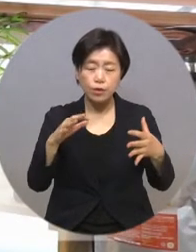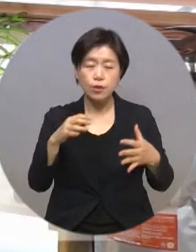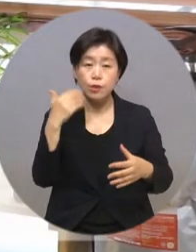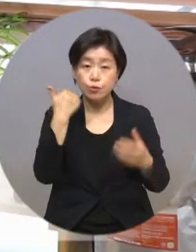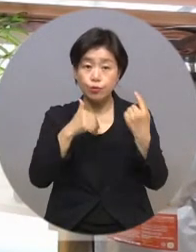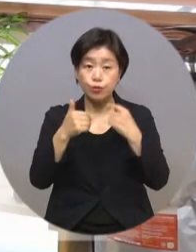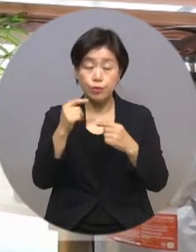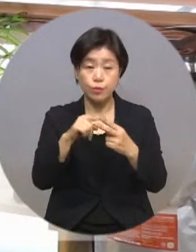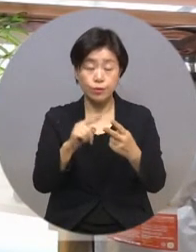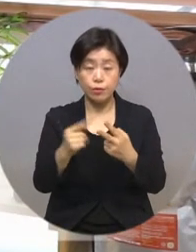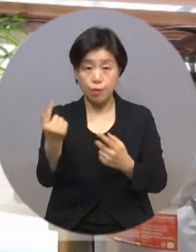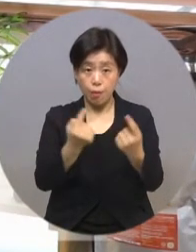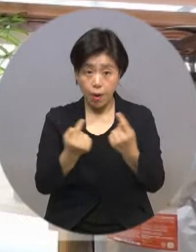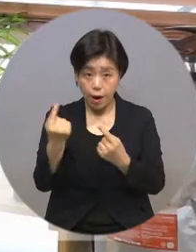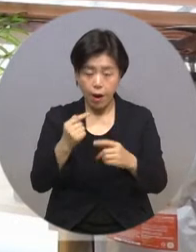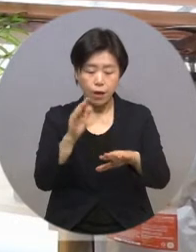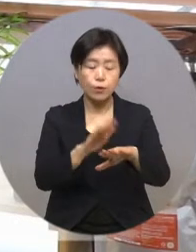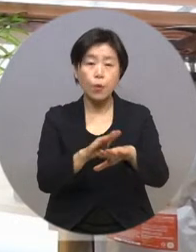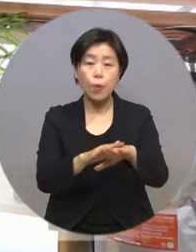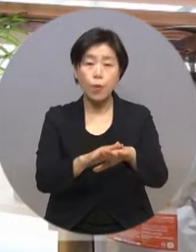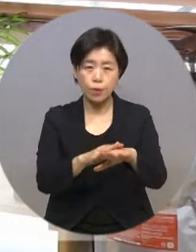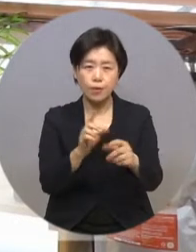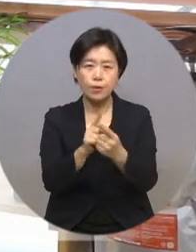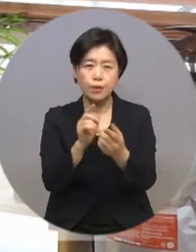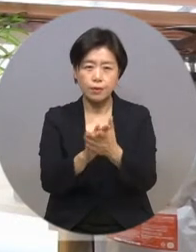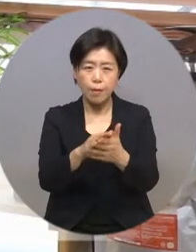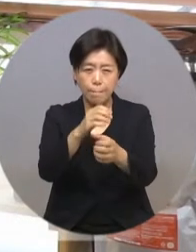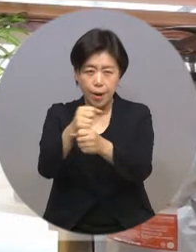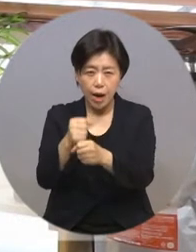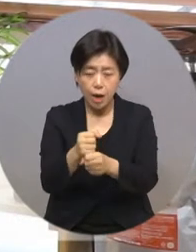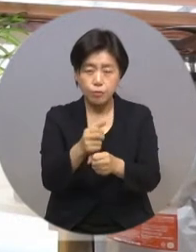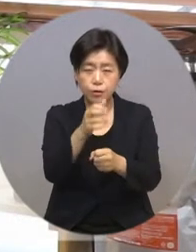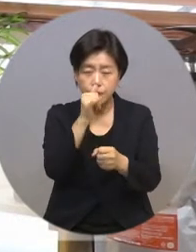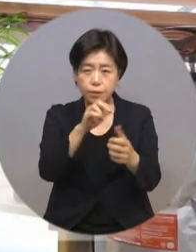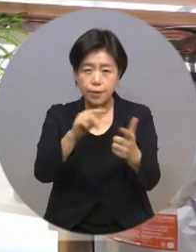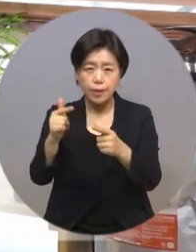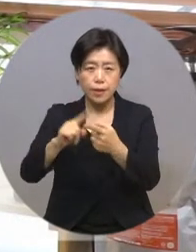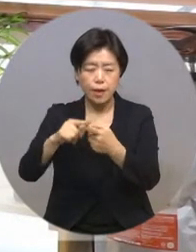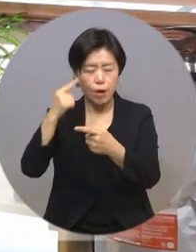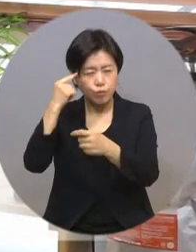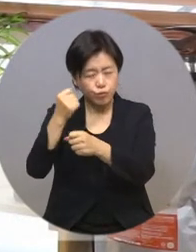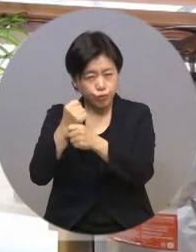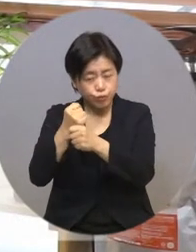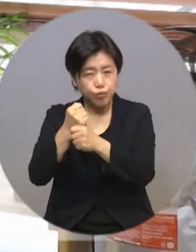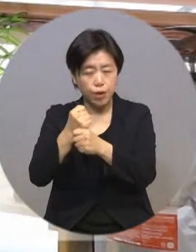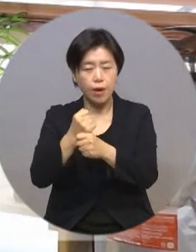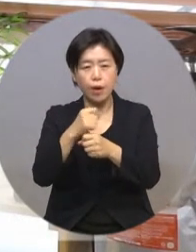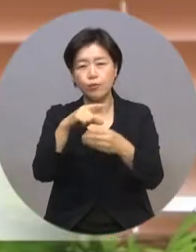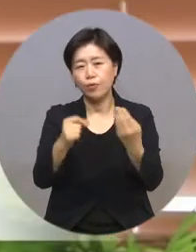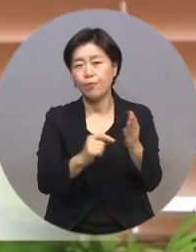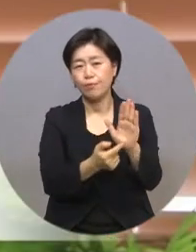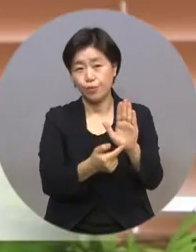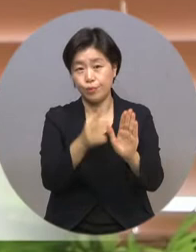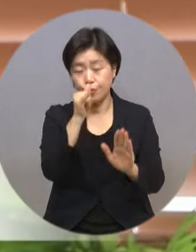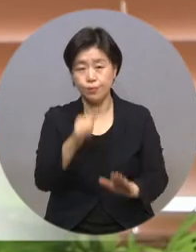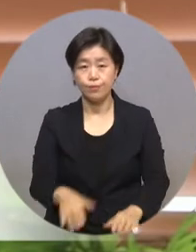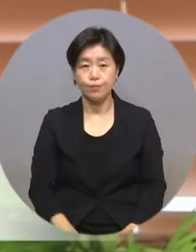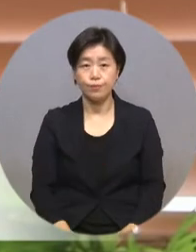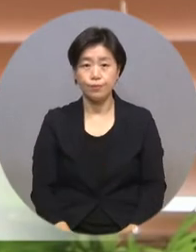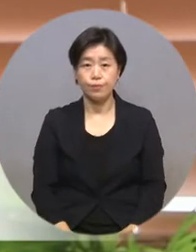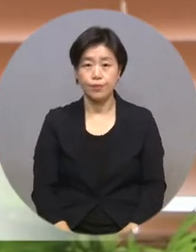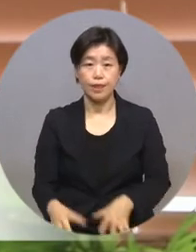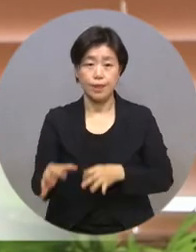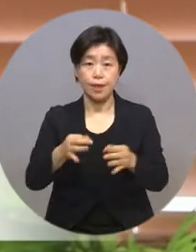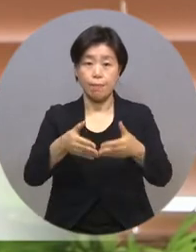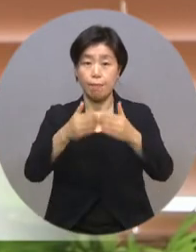핸드메이드로 할 수 있는 공의 창작품들을 연구하고 그 프로그램들을 만들어내는 곳입니다 창업에